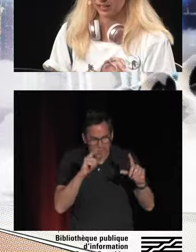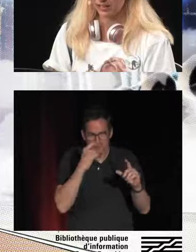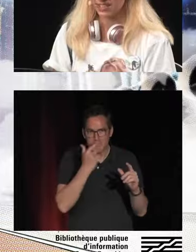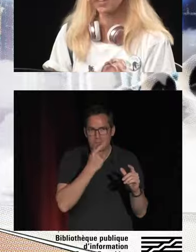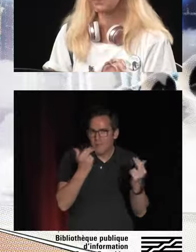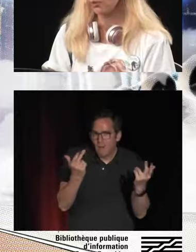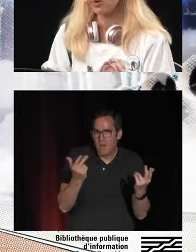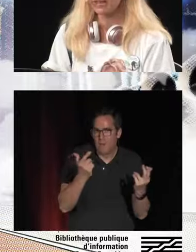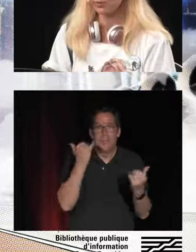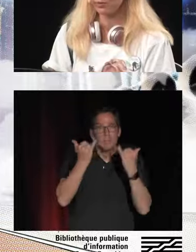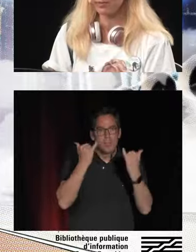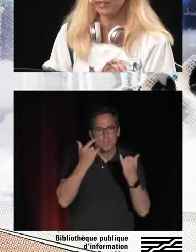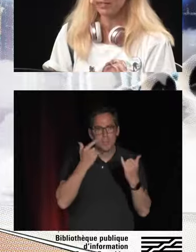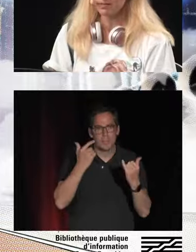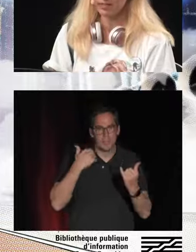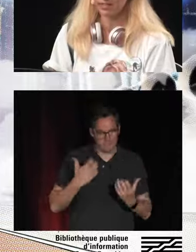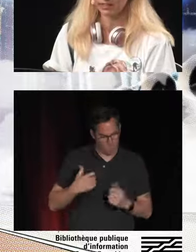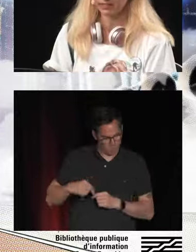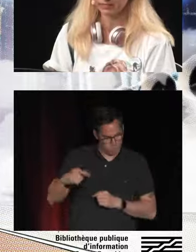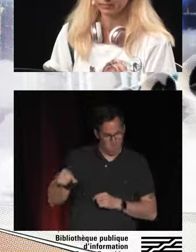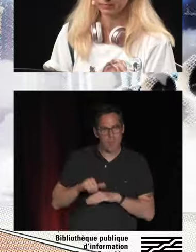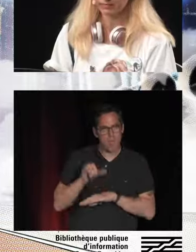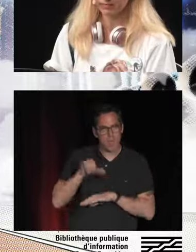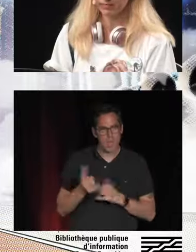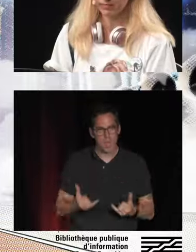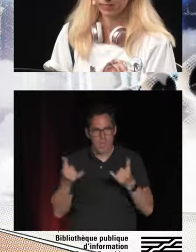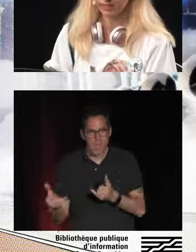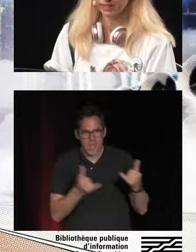Ça va. Ça aurait été plus cool avec une plume ici, mais ça va.